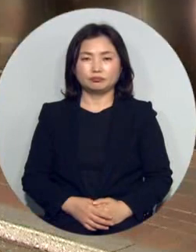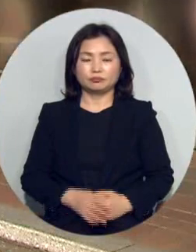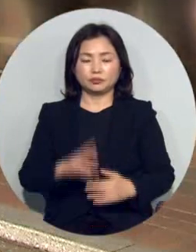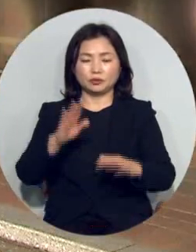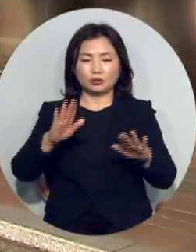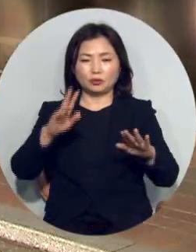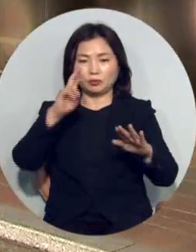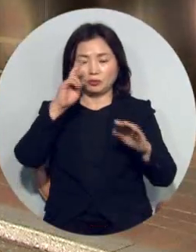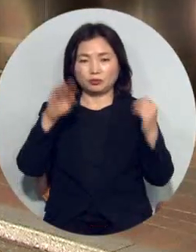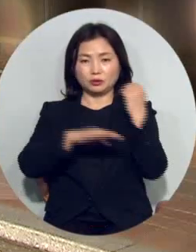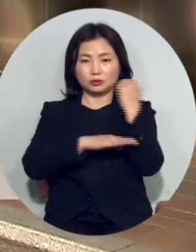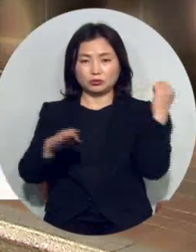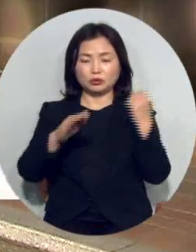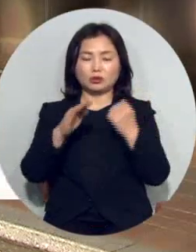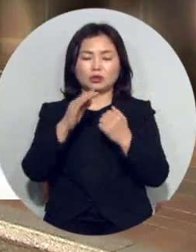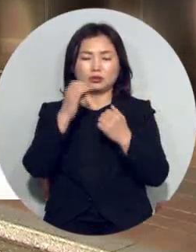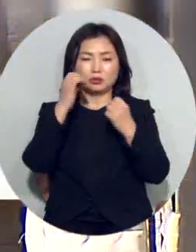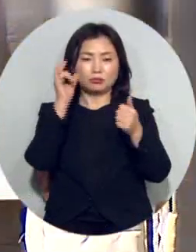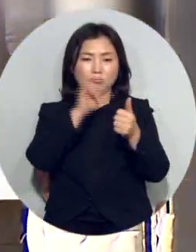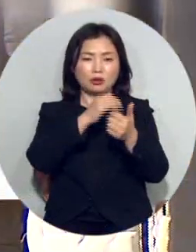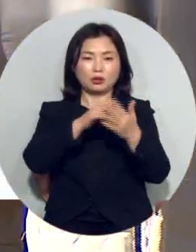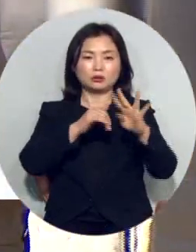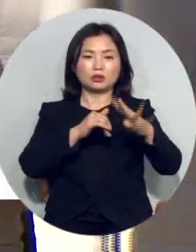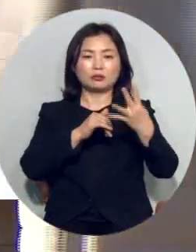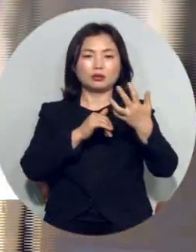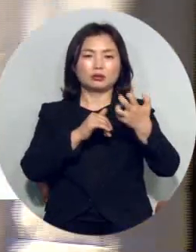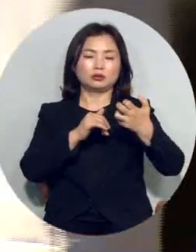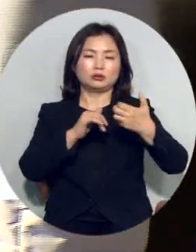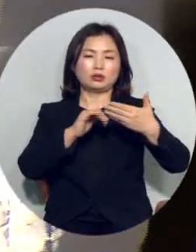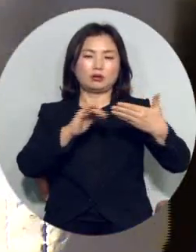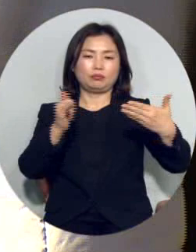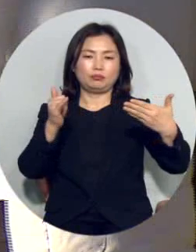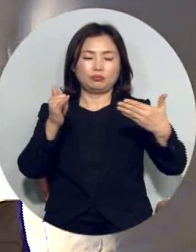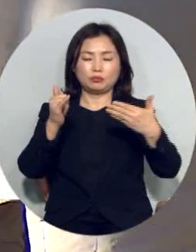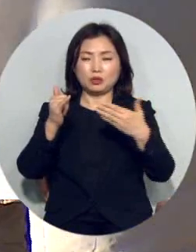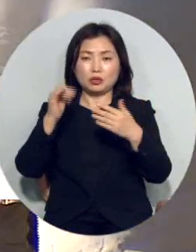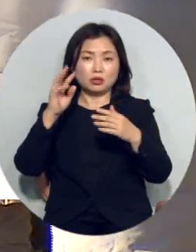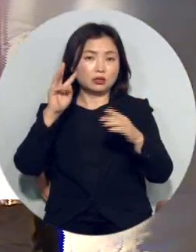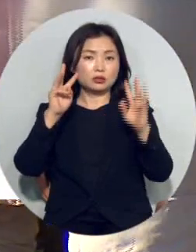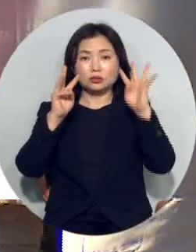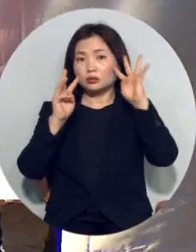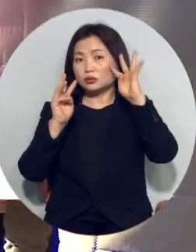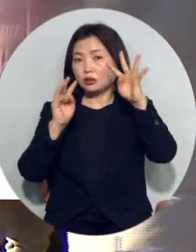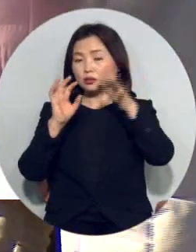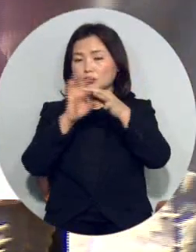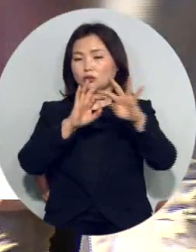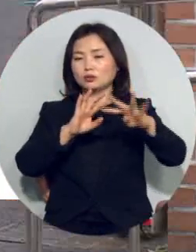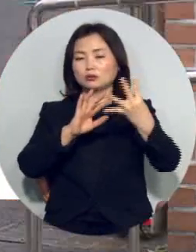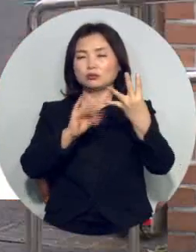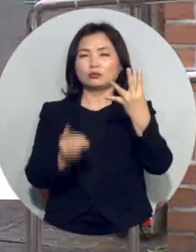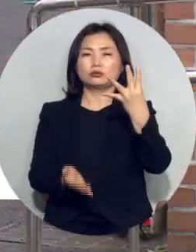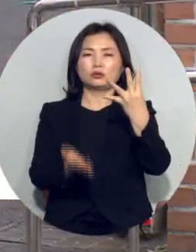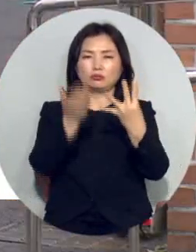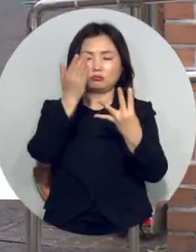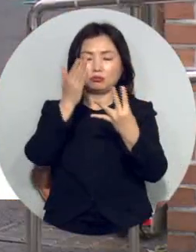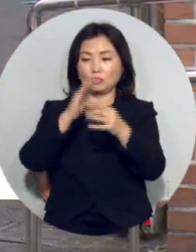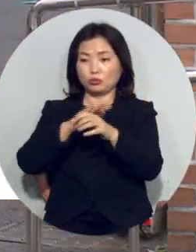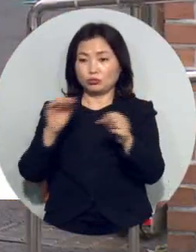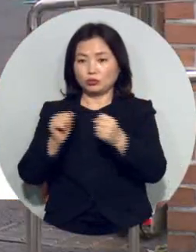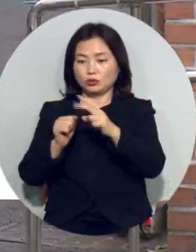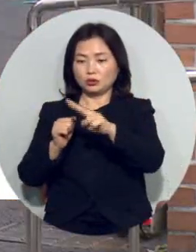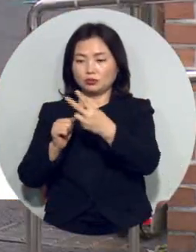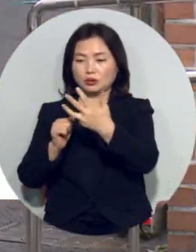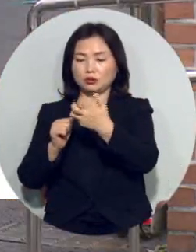0시 기준 대구의 신규 확진 자는 400여 더 나옴 0 4일 연속 400명 때입니다 경북은